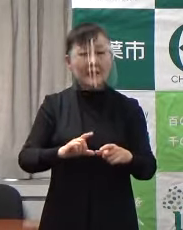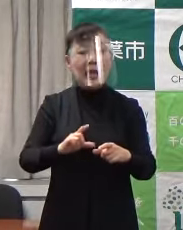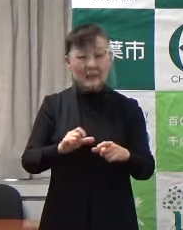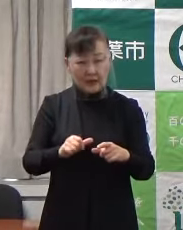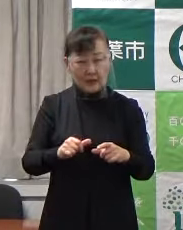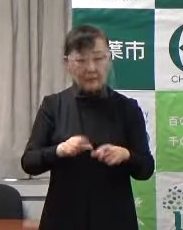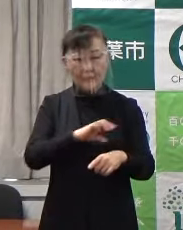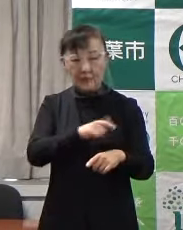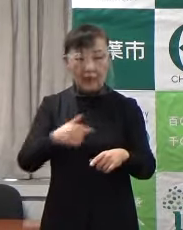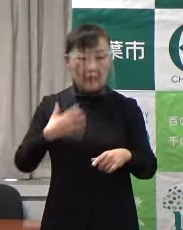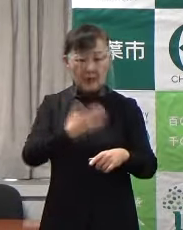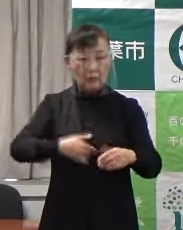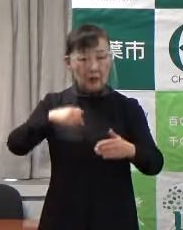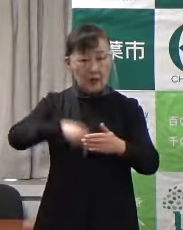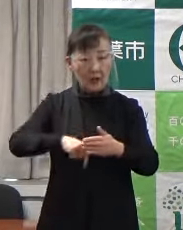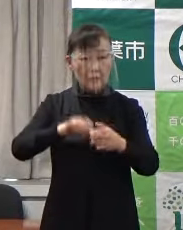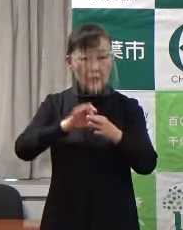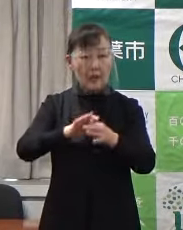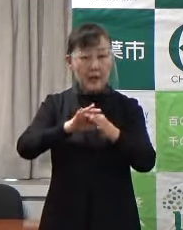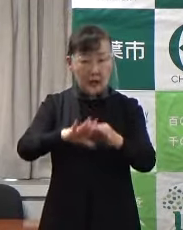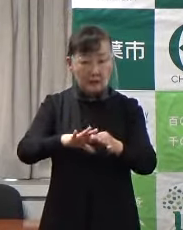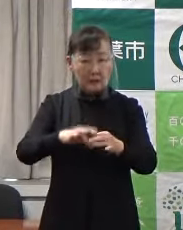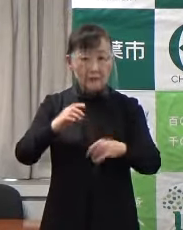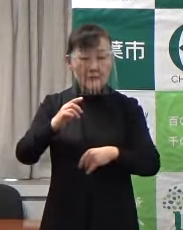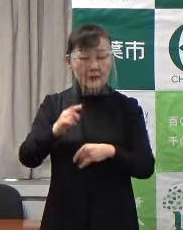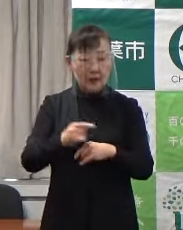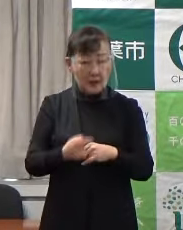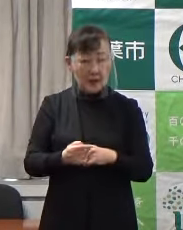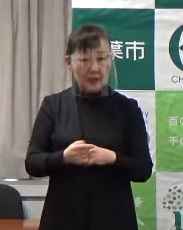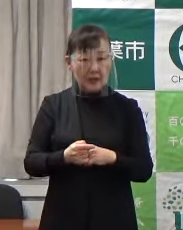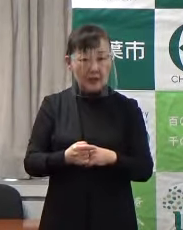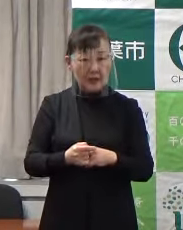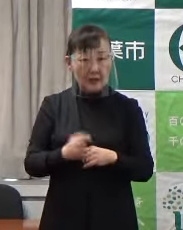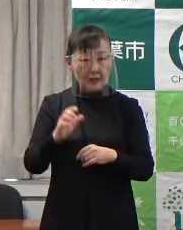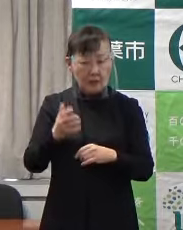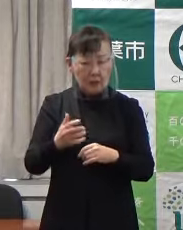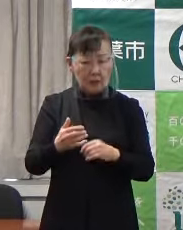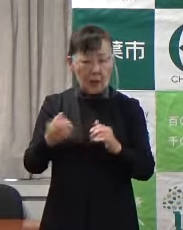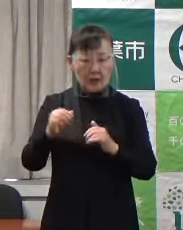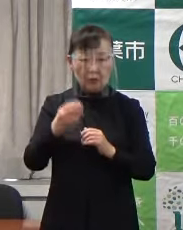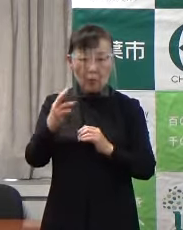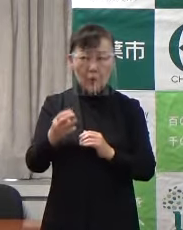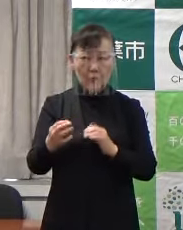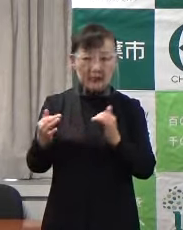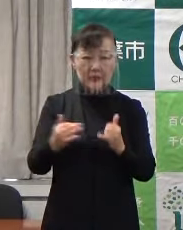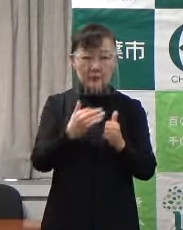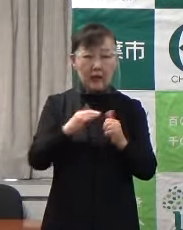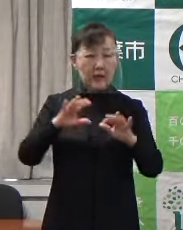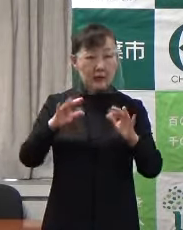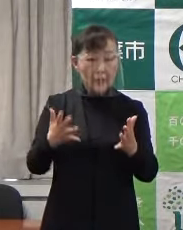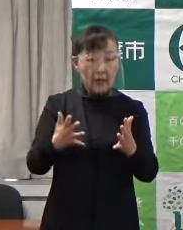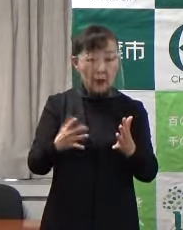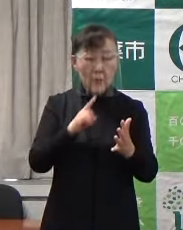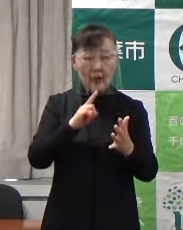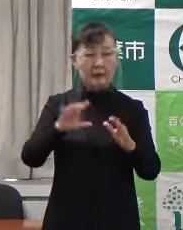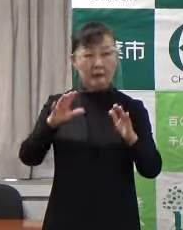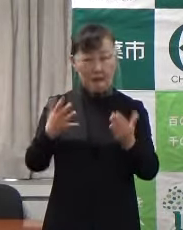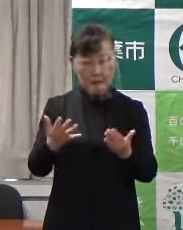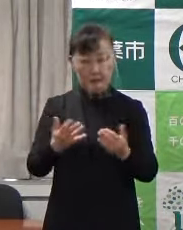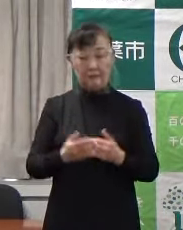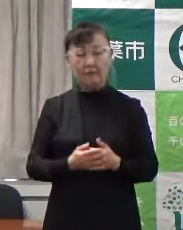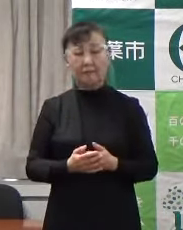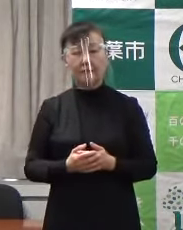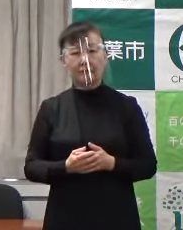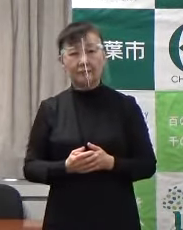ので、必ずしも低いからといって受動喫煙を起こしてないというふうには言えないというふうに書かせてい